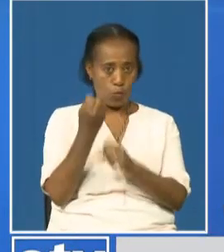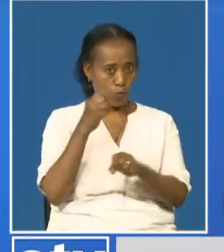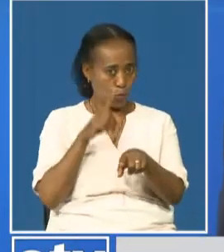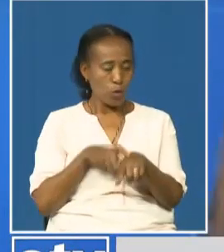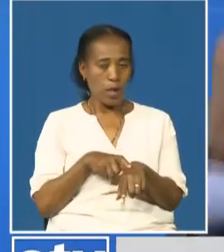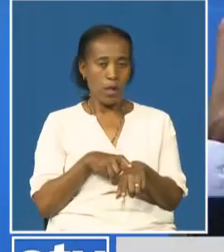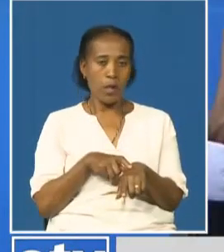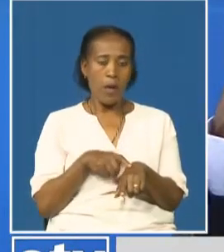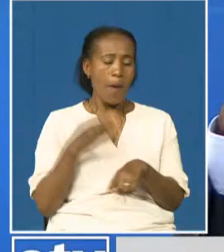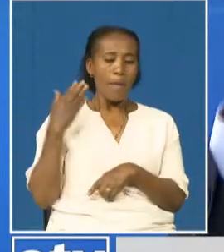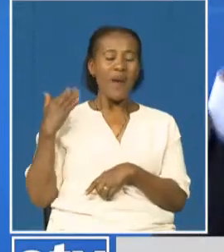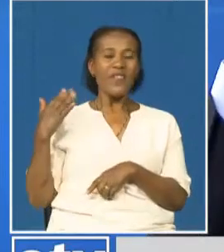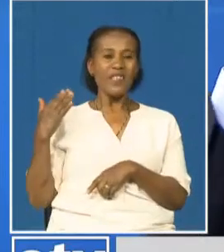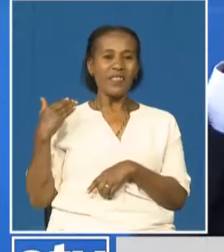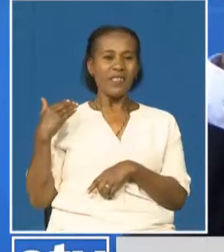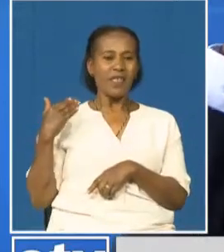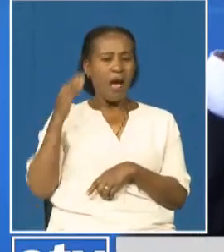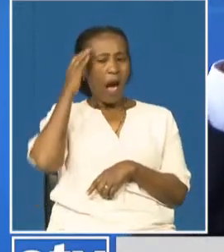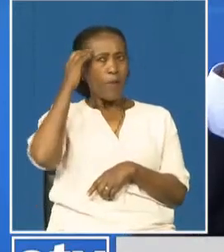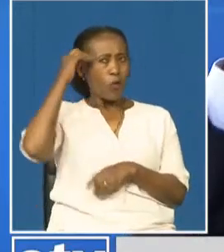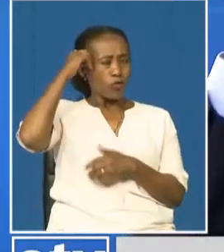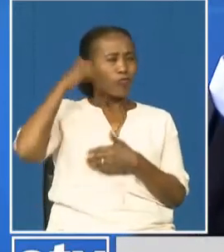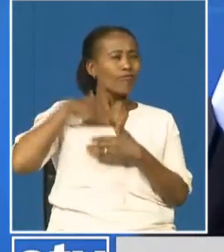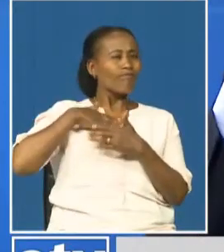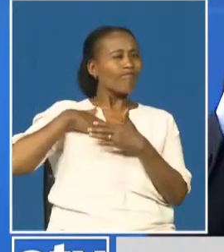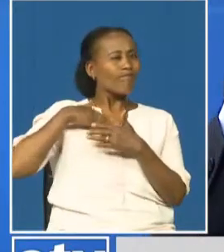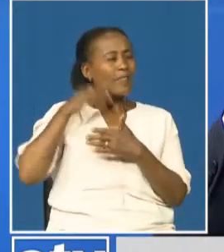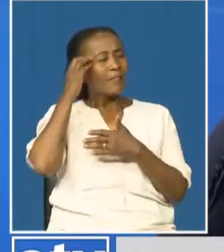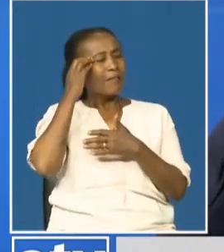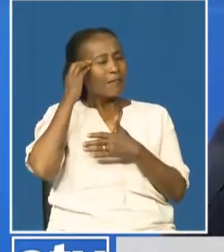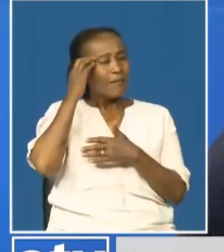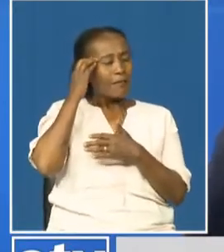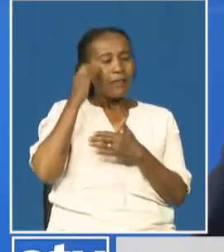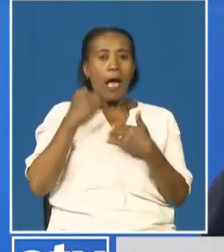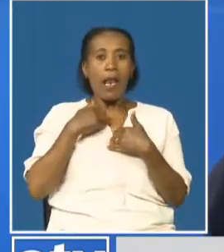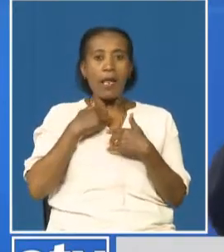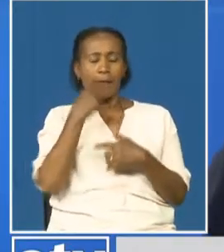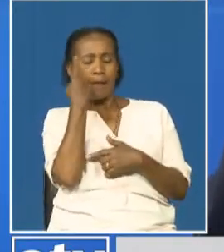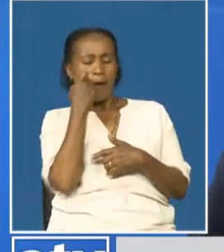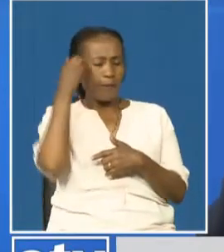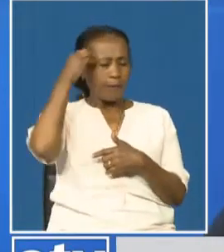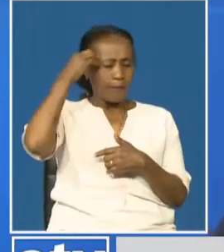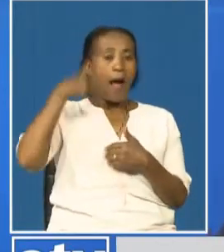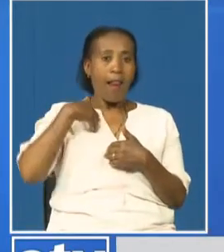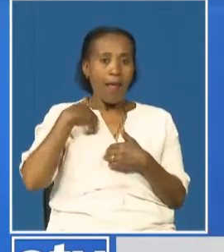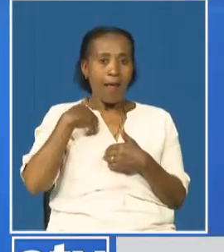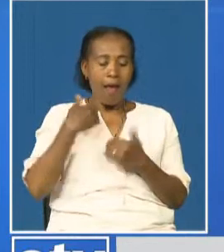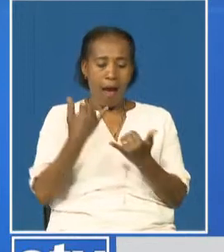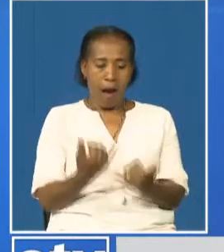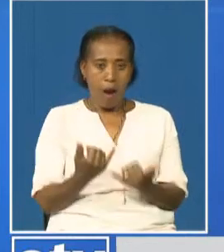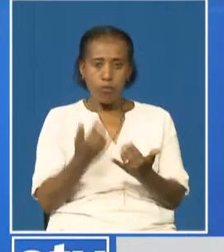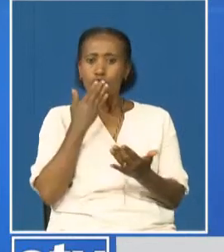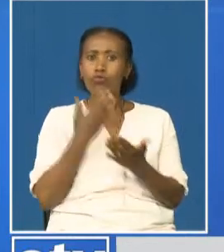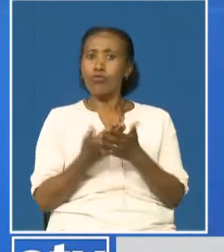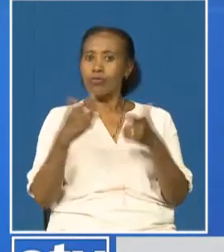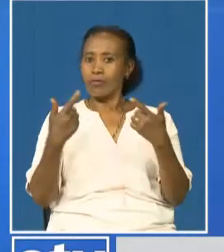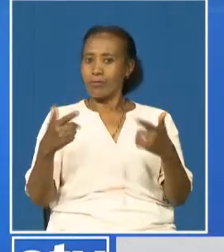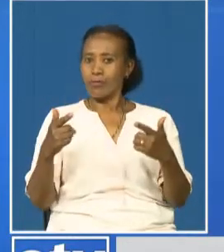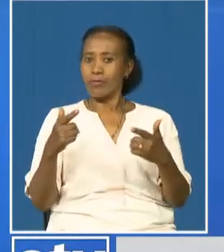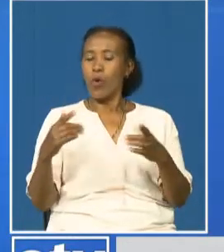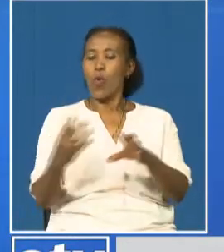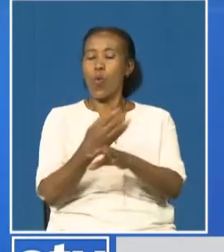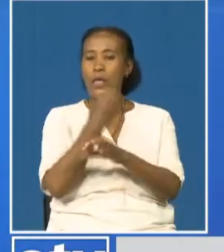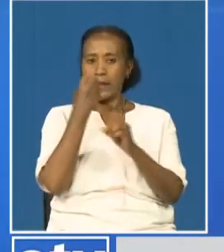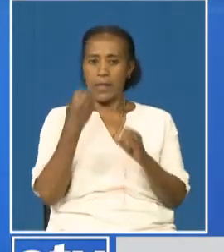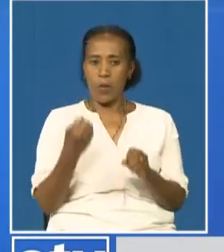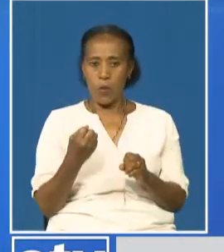ጊዜ በፊት አእምሯቸው ውስጥ ሲጉላላ የነበረ ጥያቄ ካለ አሁን ጥሩ አጋጣሚ አድርገው